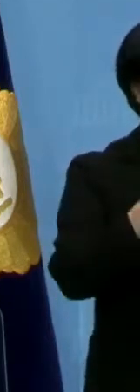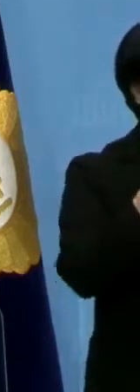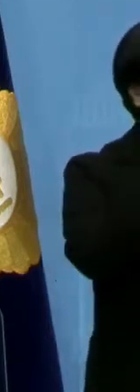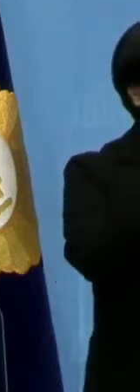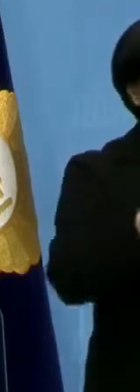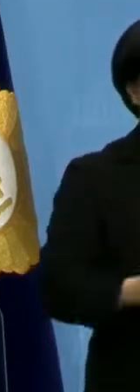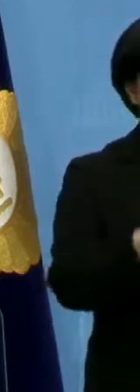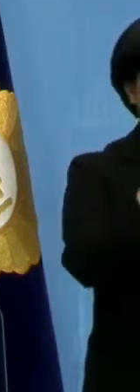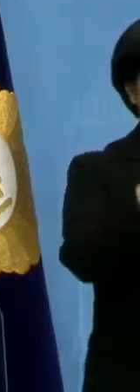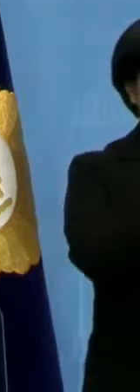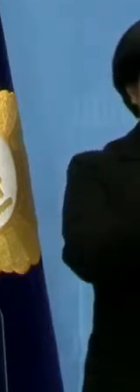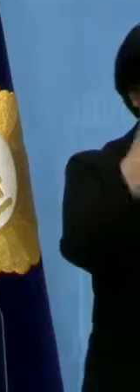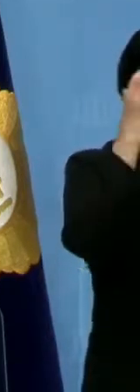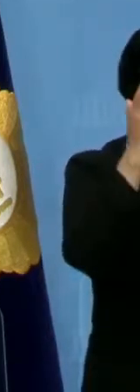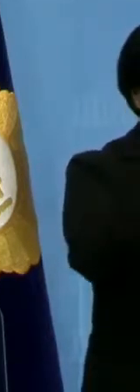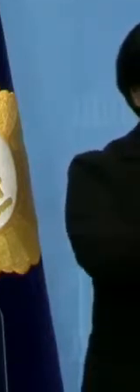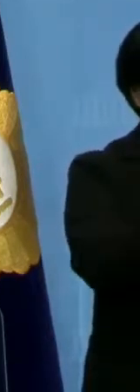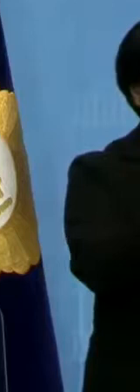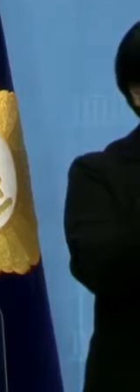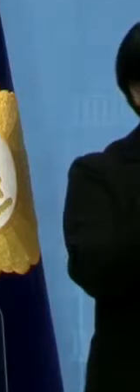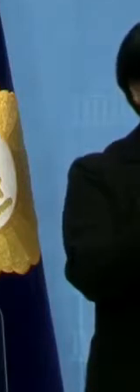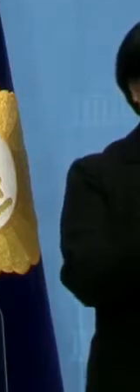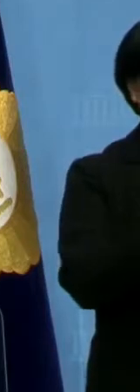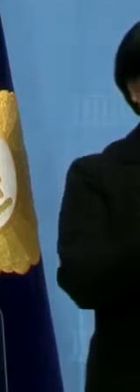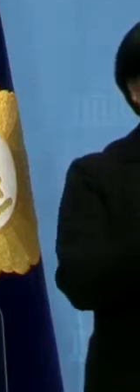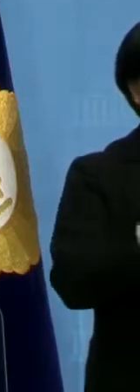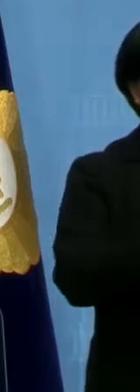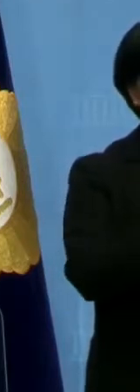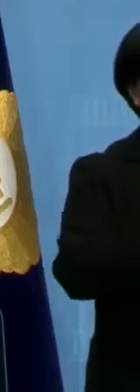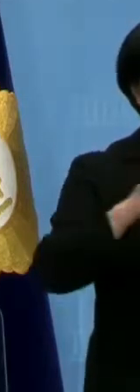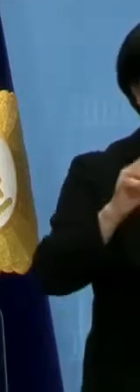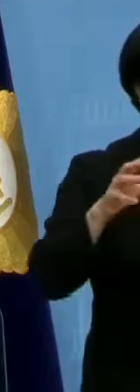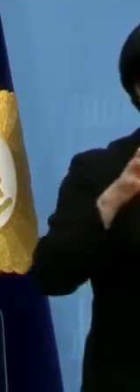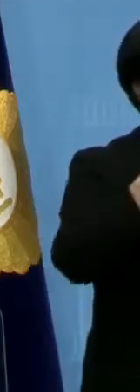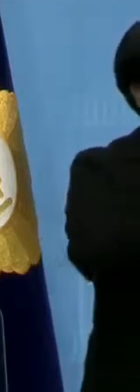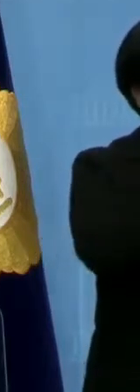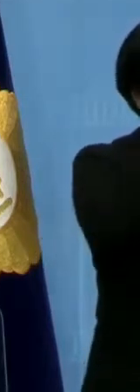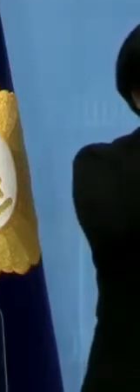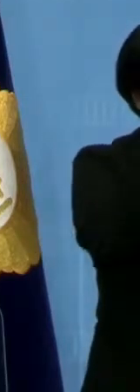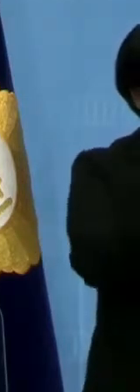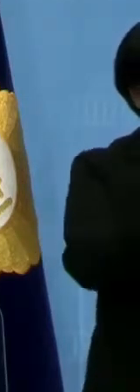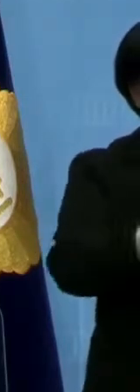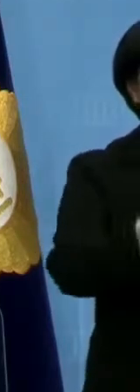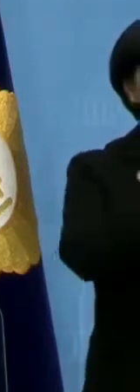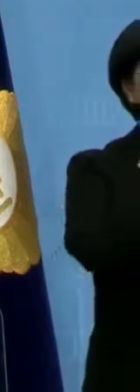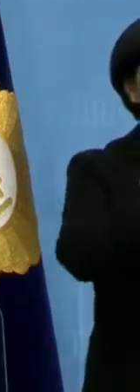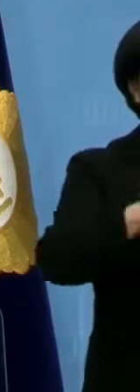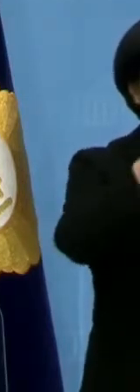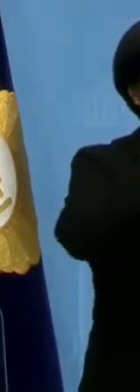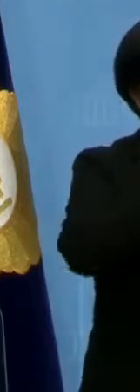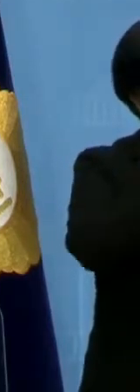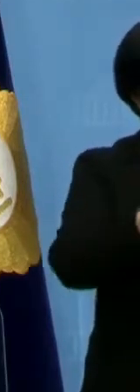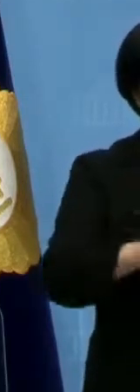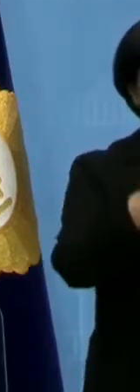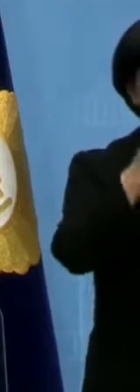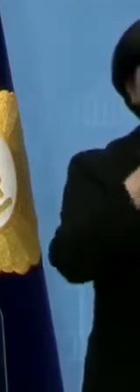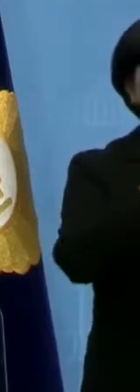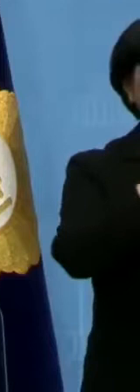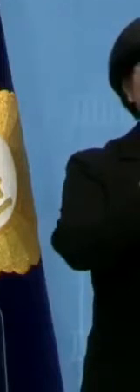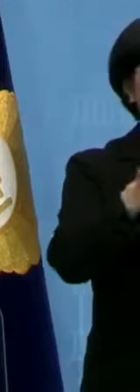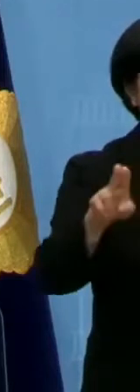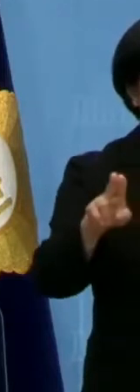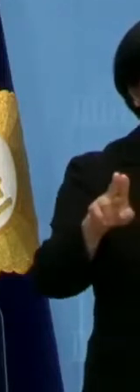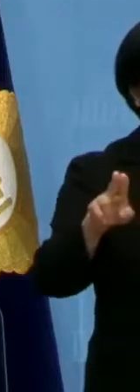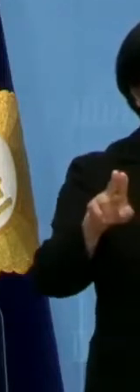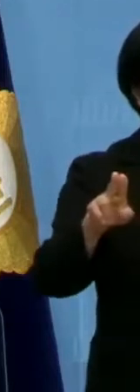희생을 위한 고통 분담을 요구할 것이라면 국가폭력에 사죄하고 손해배상 소송 철회라는